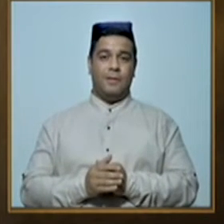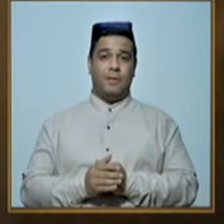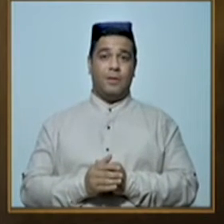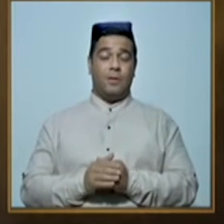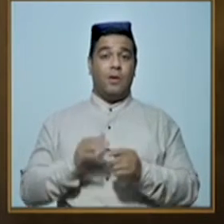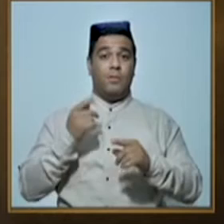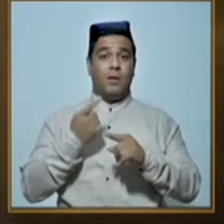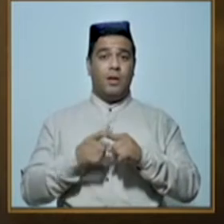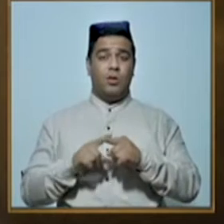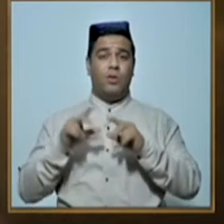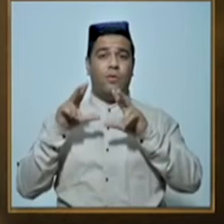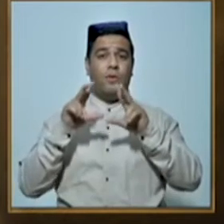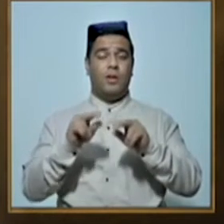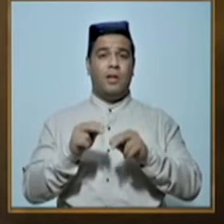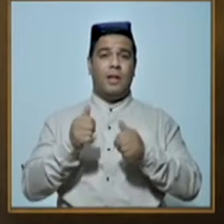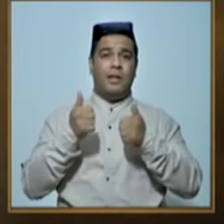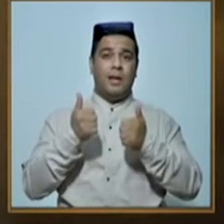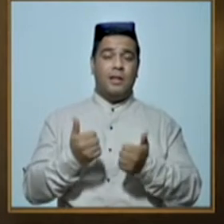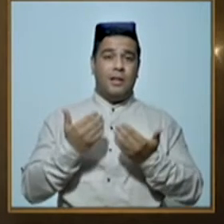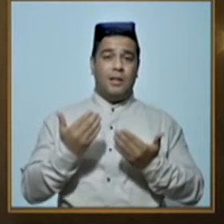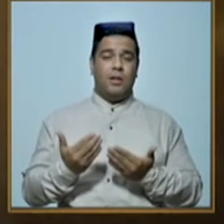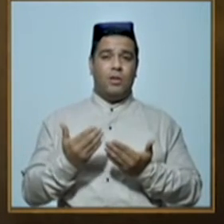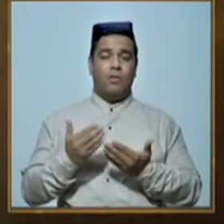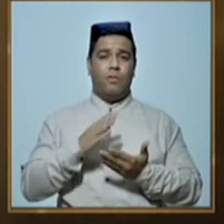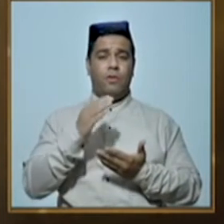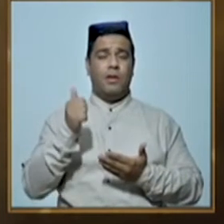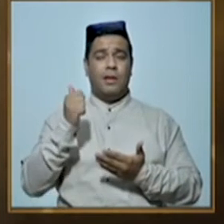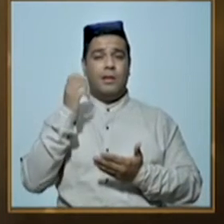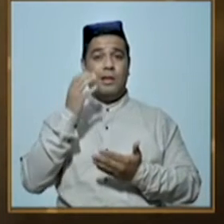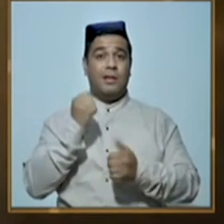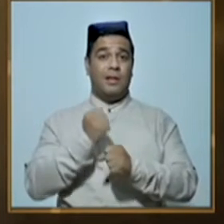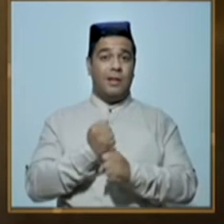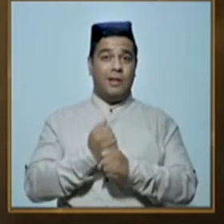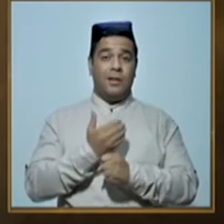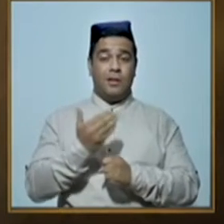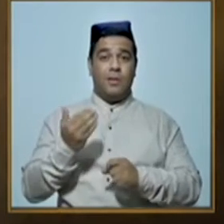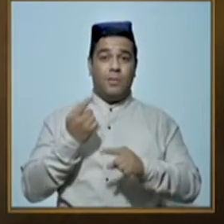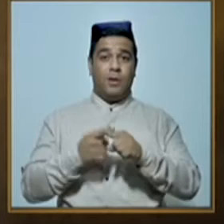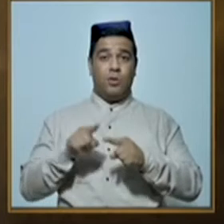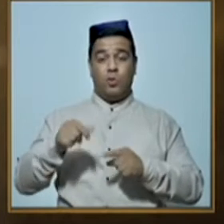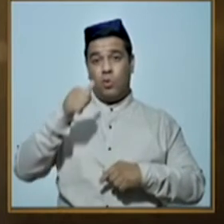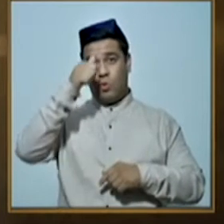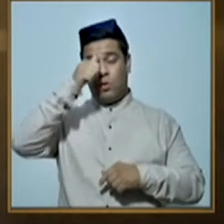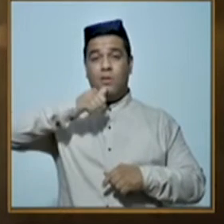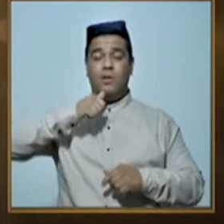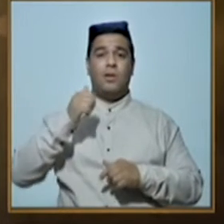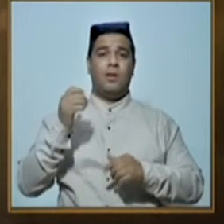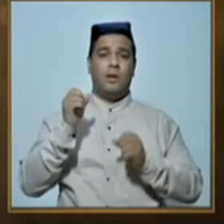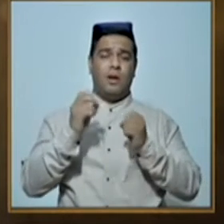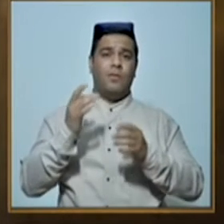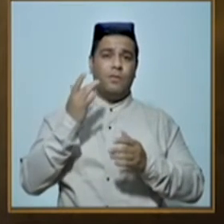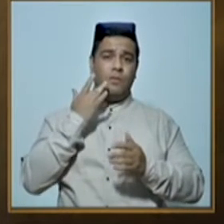Ana shu va'dalardan, yaxshilikdan umidvor bo'lgan holda mana shu oyda odatdagidan